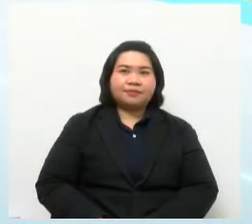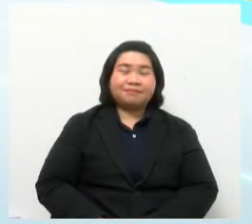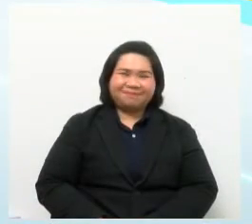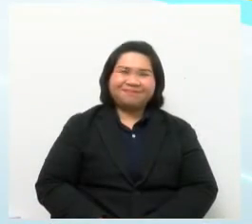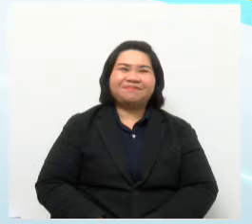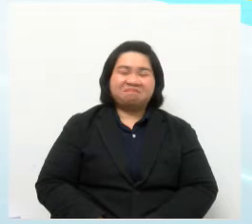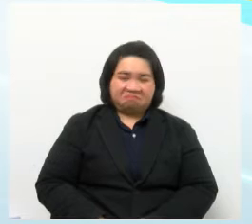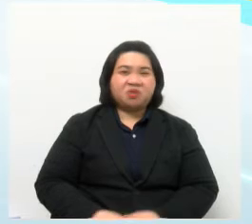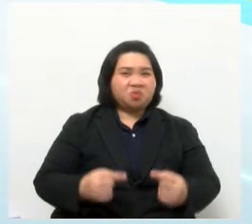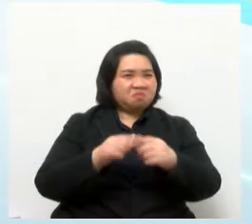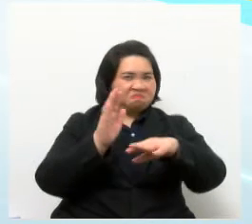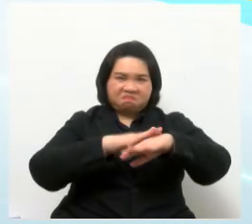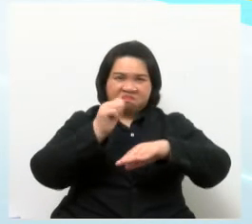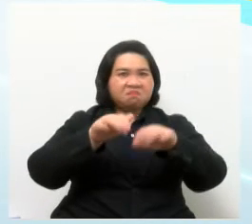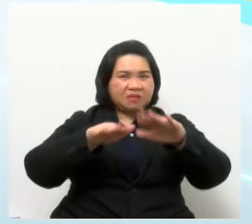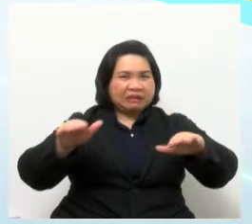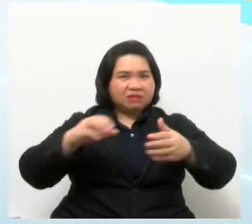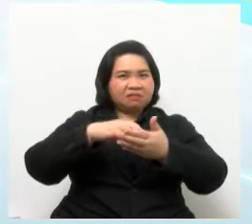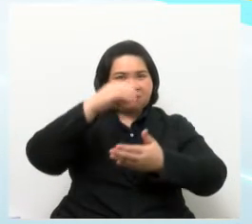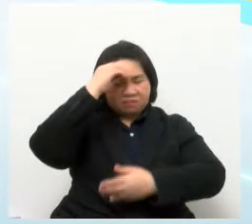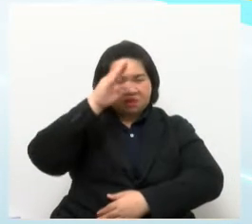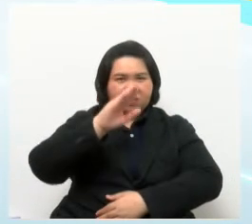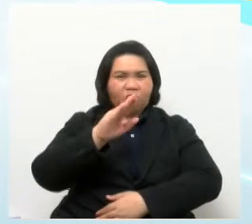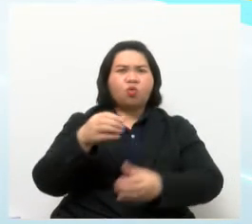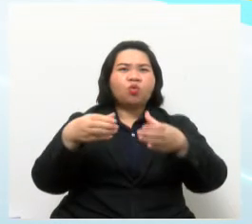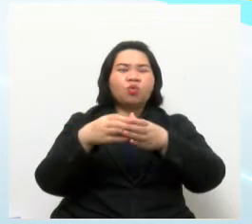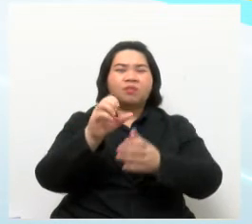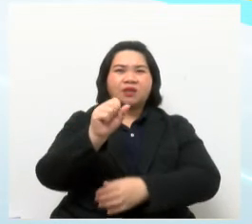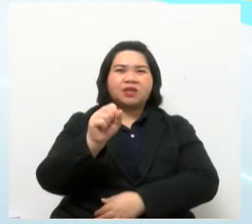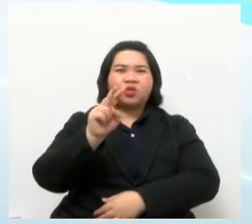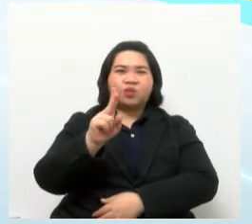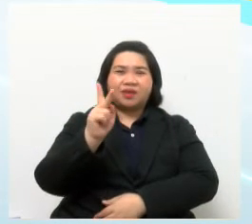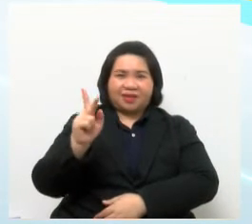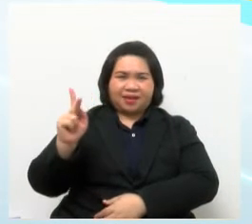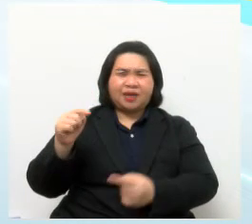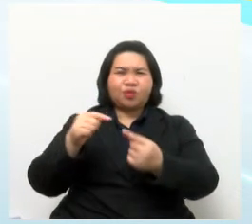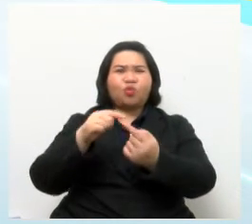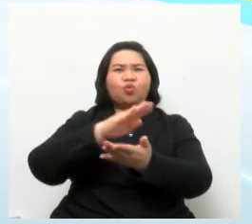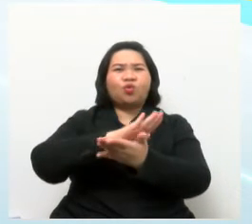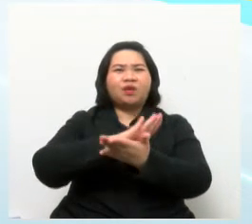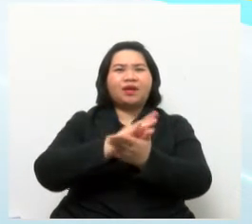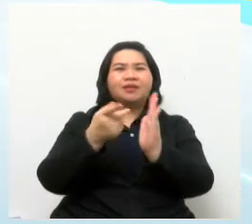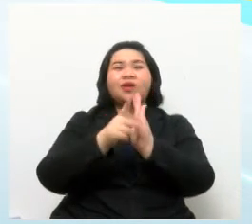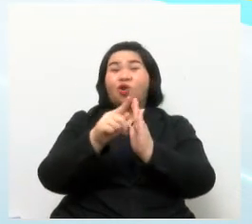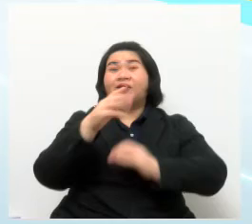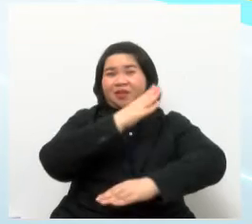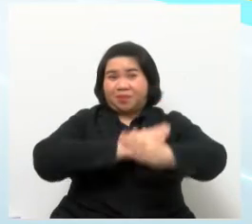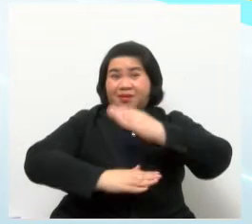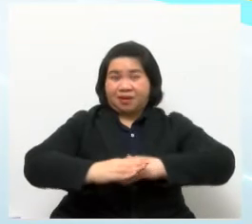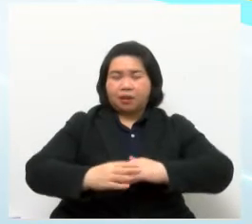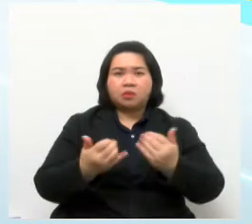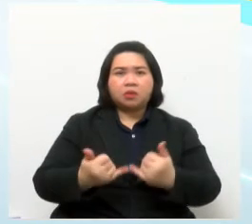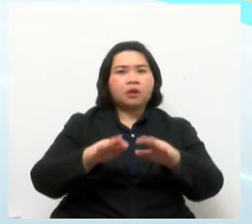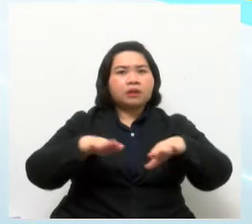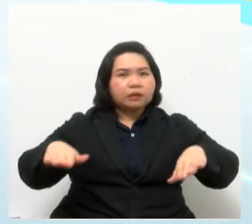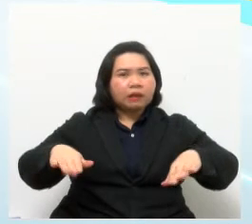นี่คือความสามารถนะคะของน้องๆในทีม SVKK eSport ของโรงเรียนศรีสังวาลขอนแก่นค่ะถึงแม้ว่าน้องๆนะคะจะมีความบ